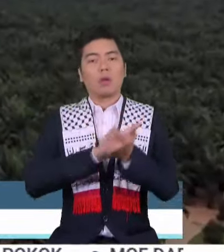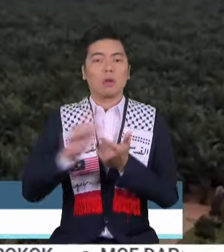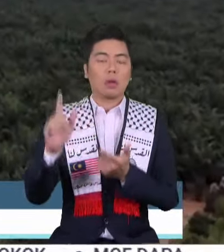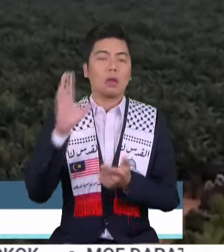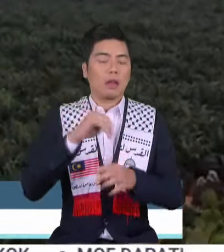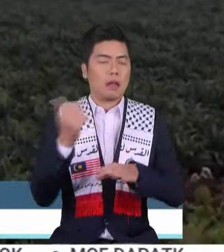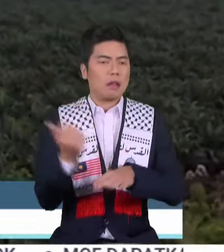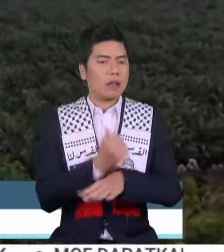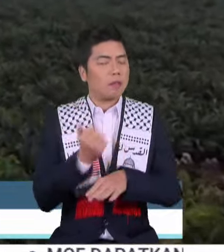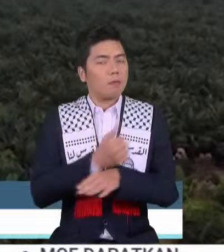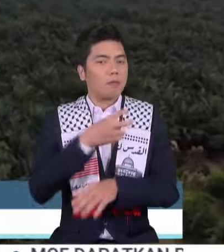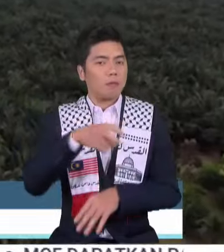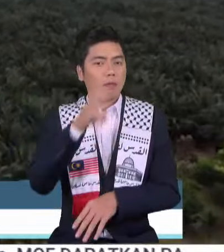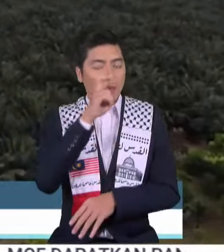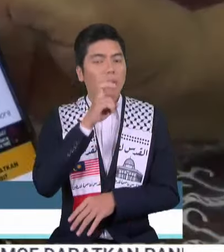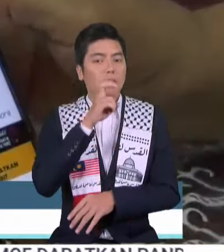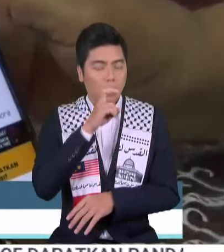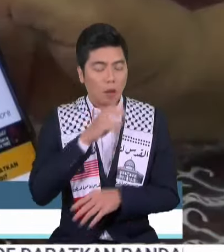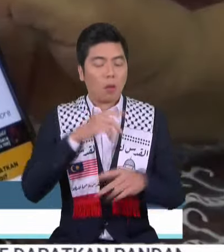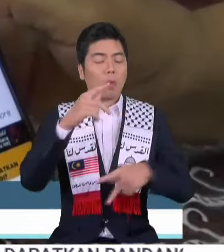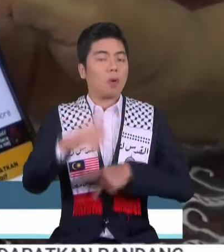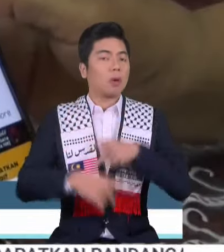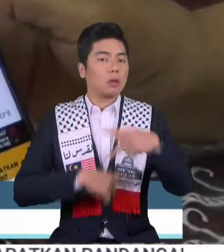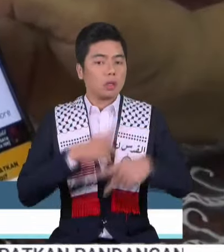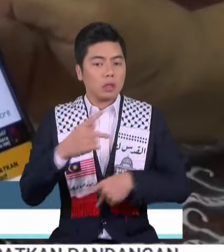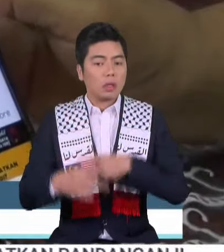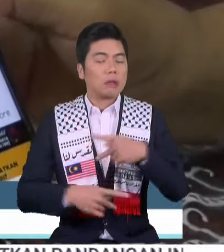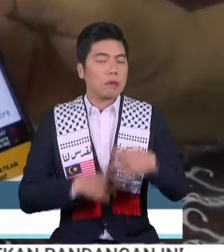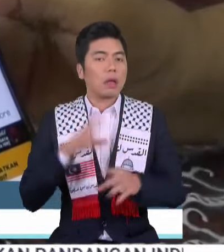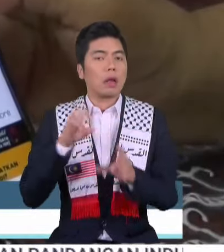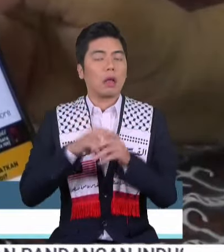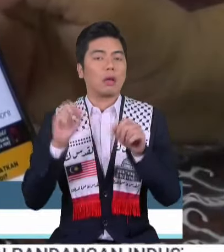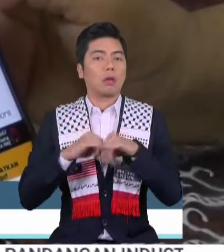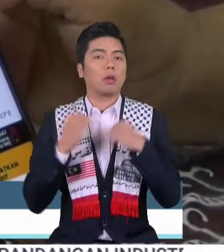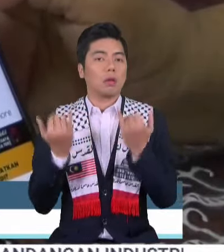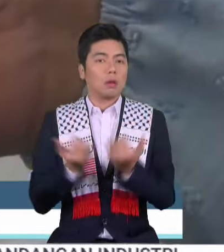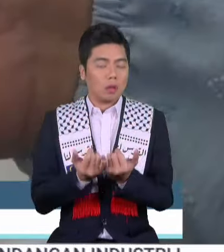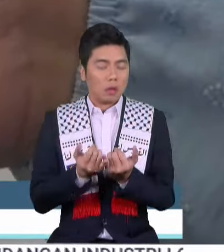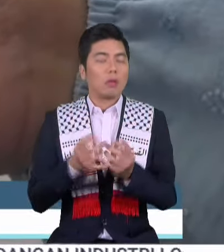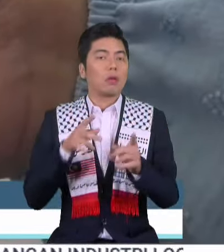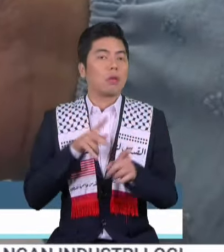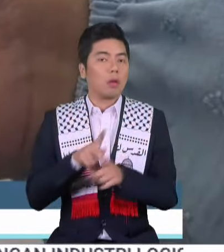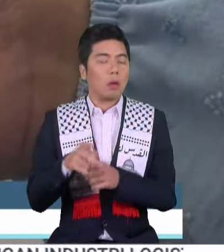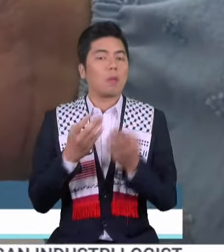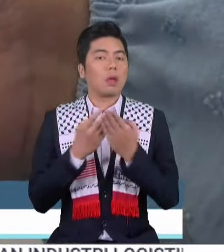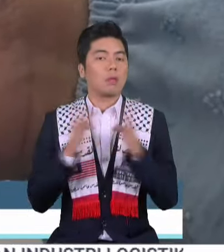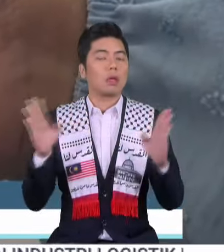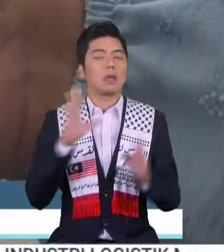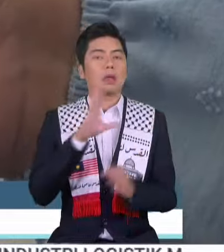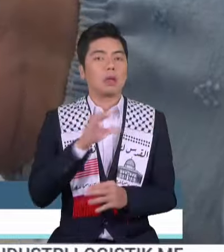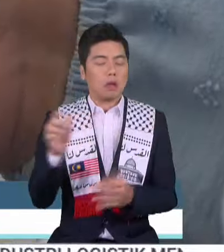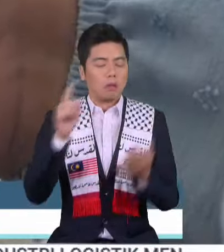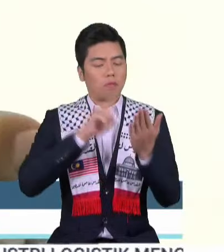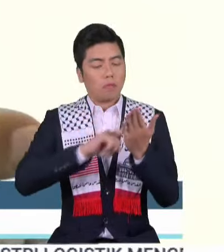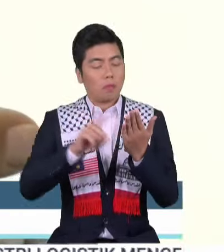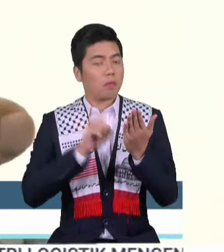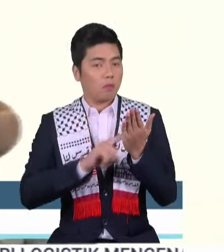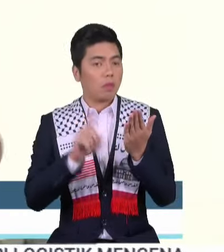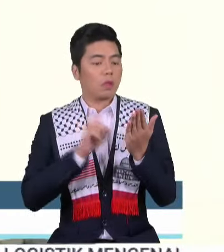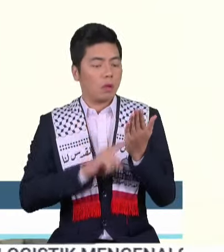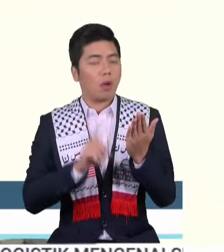terbaik paling ketat. Proses tender distrukturkan firma perkhidmatan profesional global yang bebas dan disemak